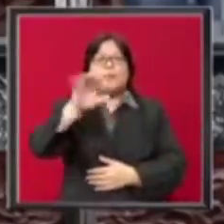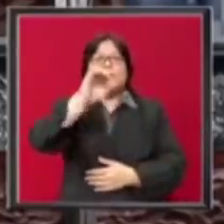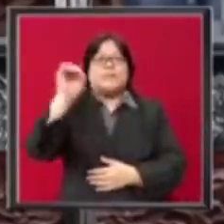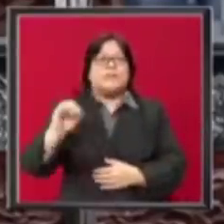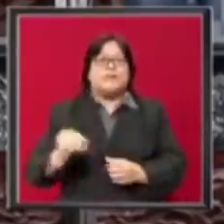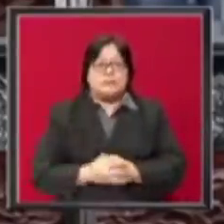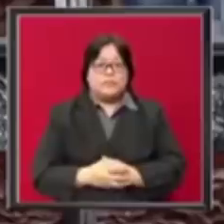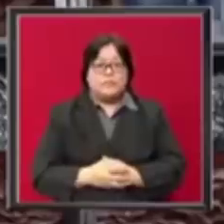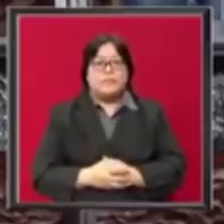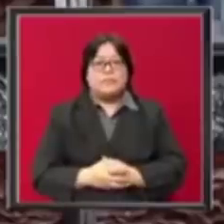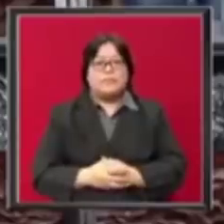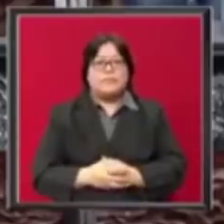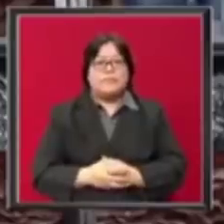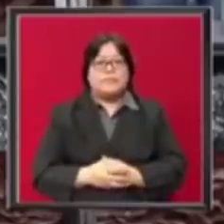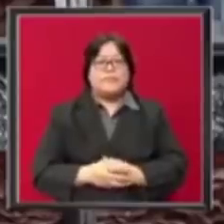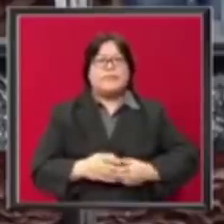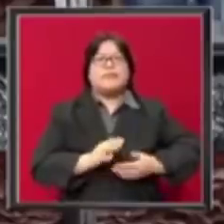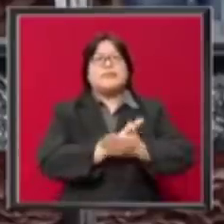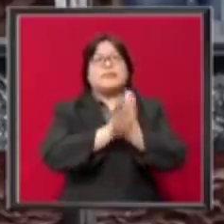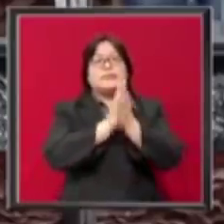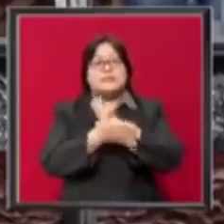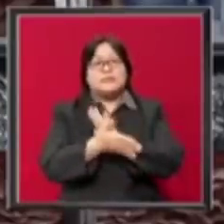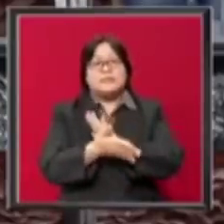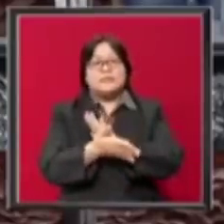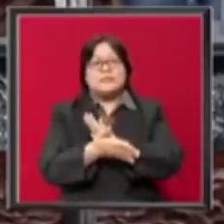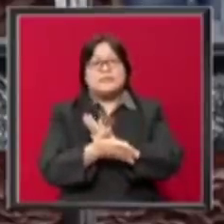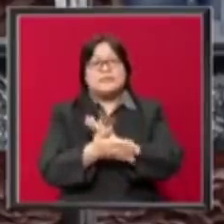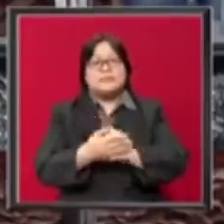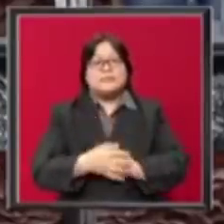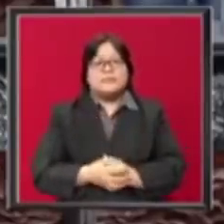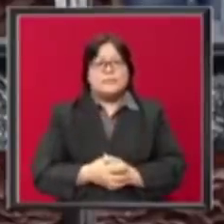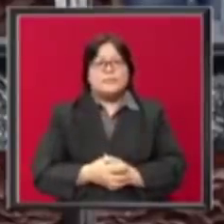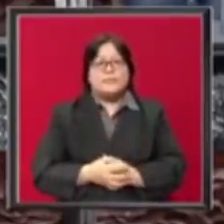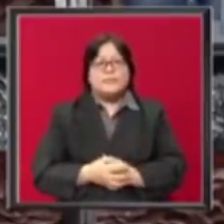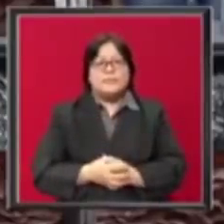4.5%. Jadi oleh demikian